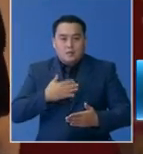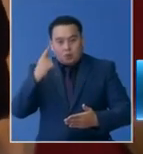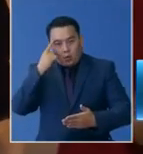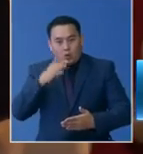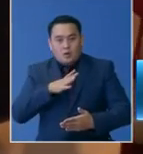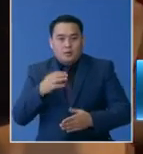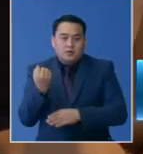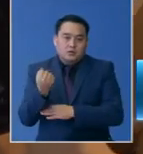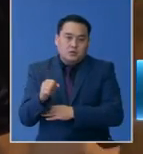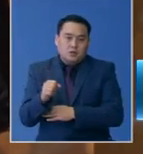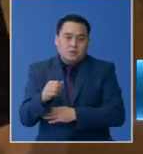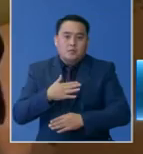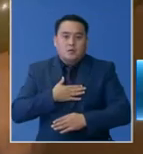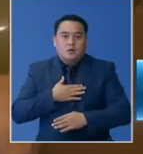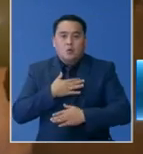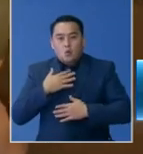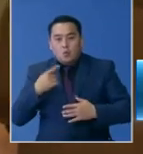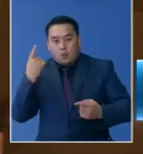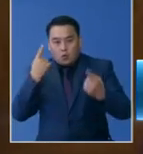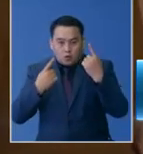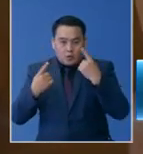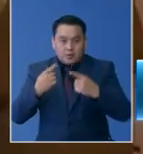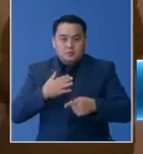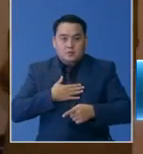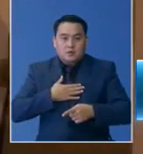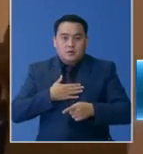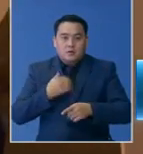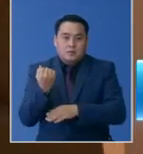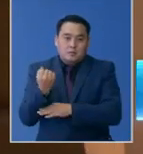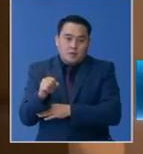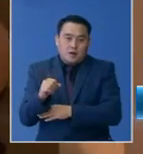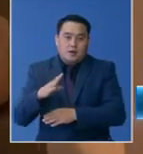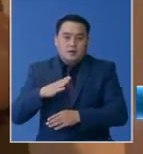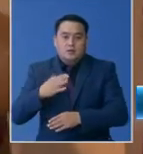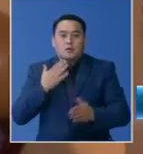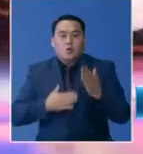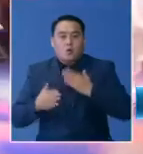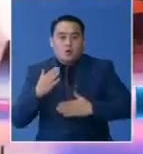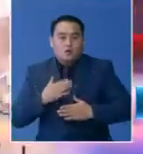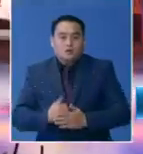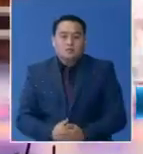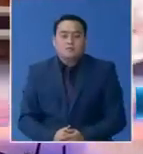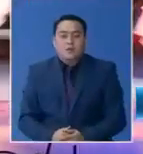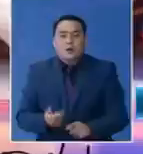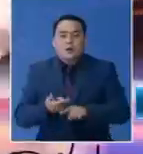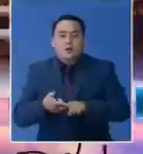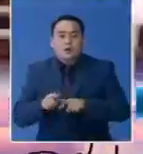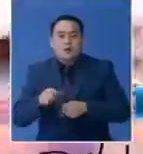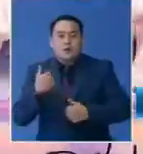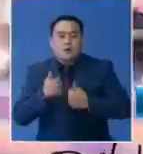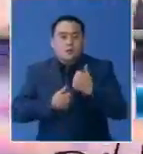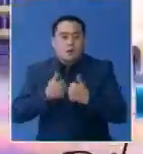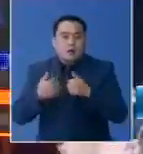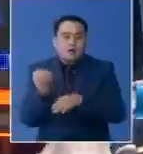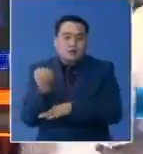мен бас жүлде аламын деп. Осы шама көп өнерпаздың ішіне мен сұғырлы бас жүлде алдым. Өте қуаныштымын. Биылғы байқау